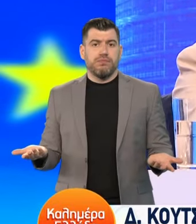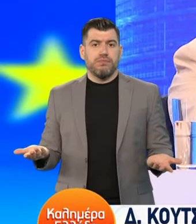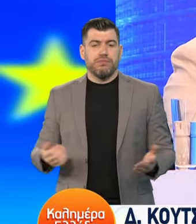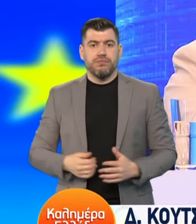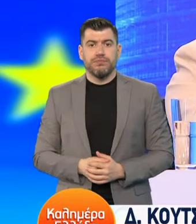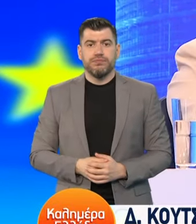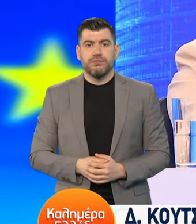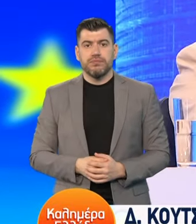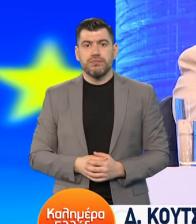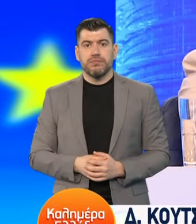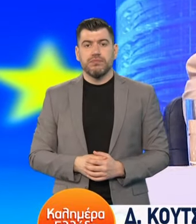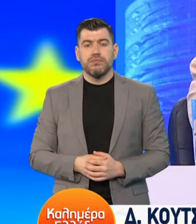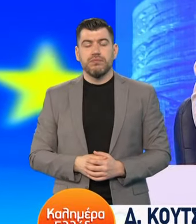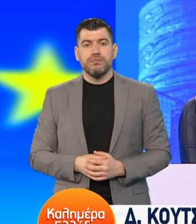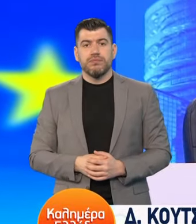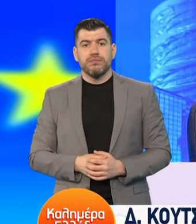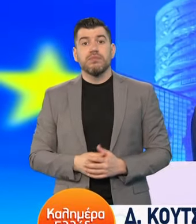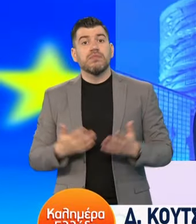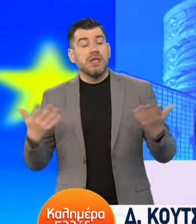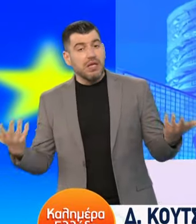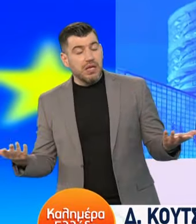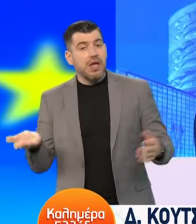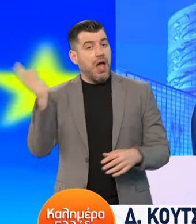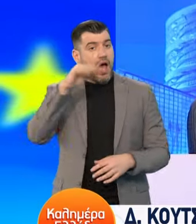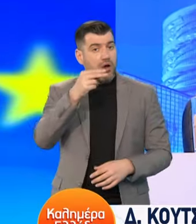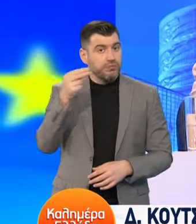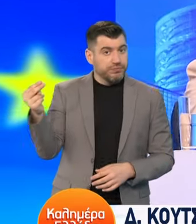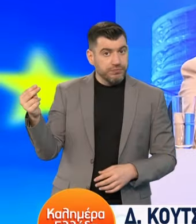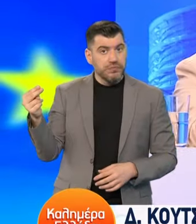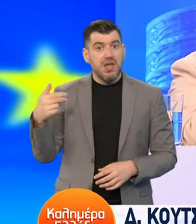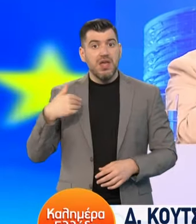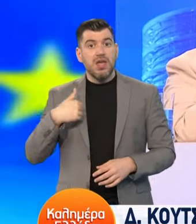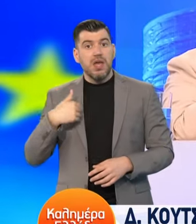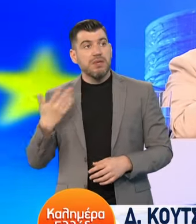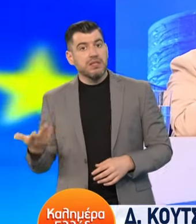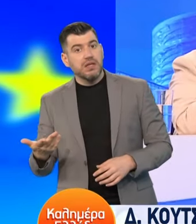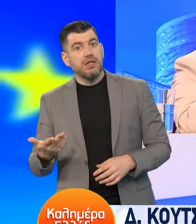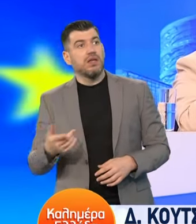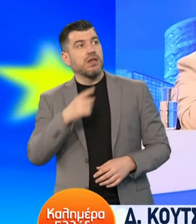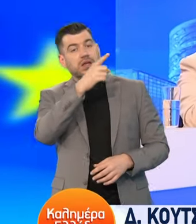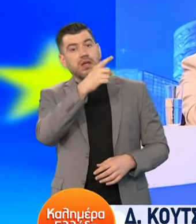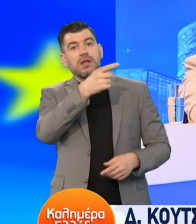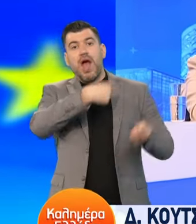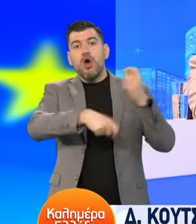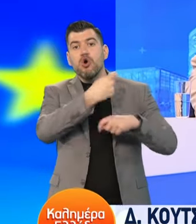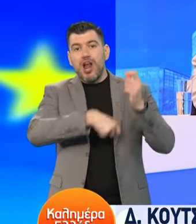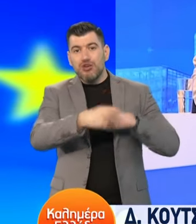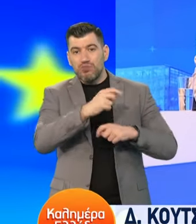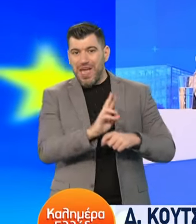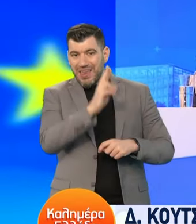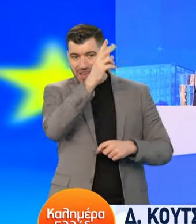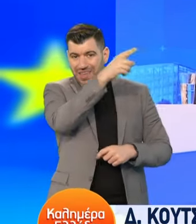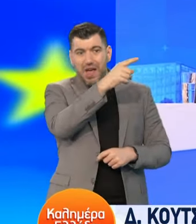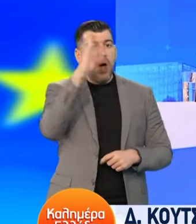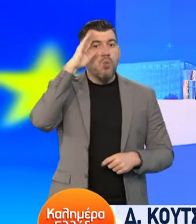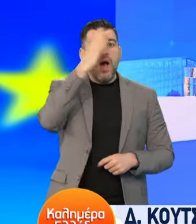πανάκριβο. Επειδή το ΚΚΕ... έχουμε την στροφή στο αμερικάνικο LNG, το οποίο είναι πανάκριβο. Και αυτό μετακυλείται